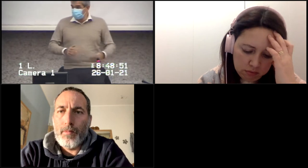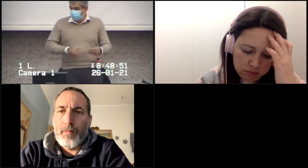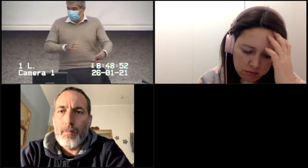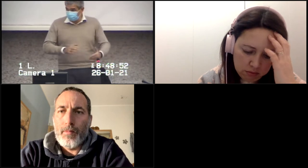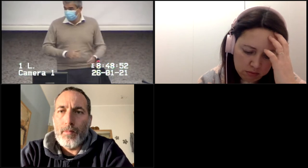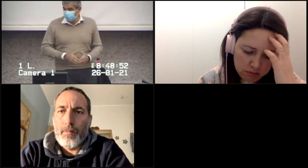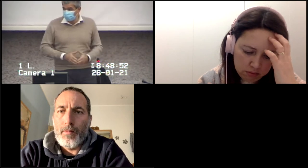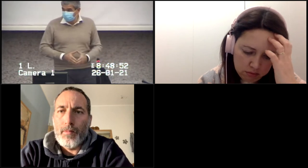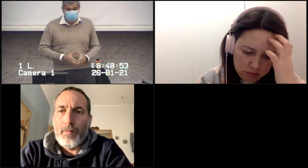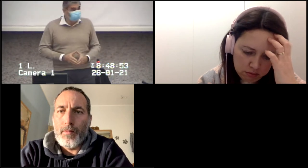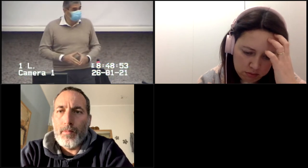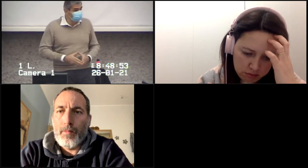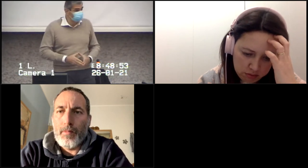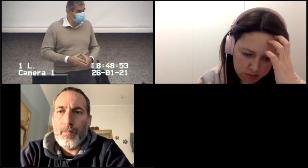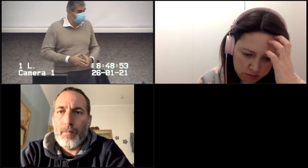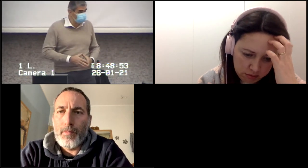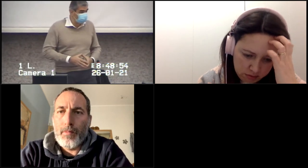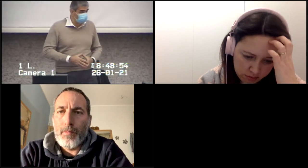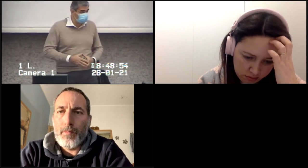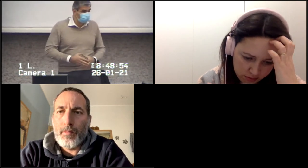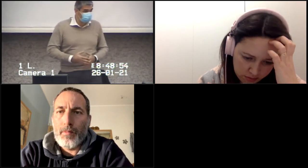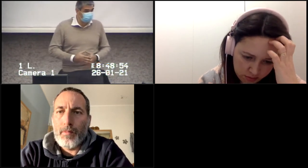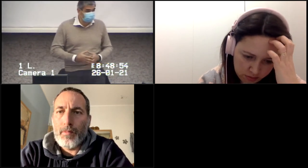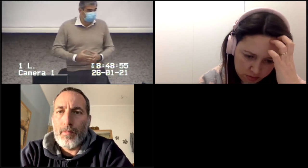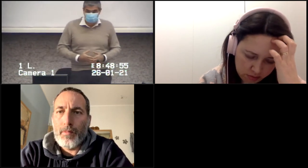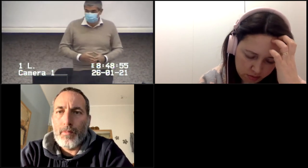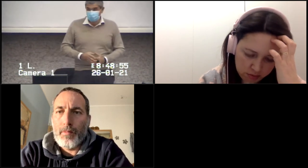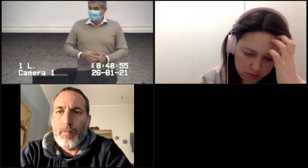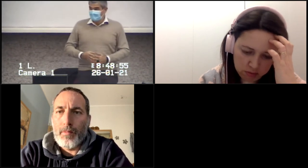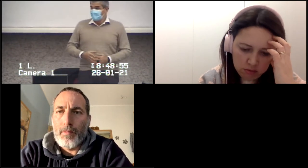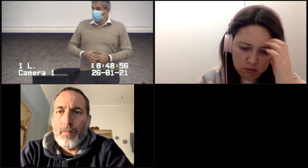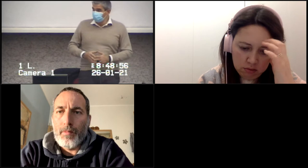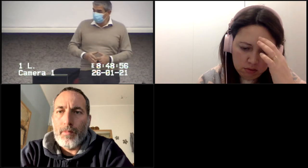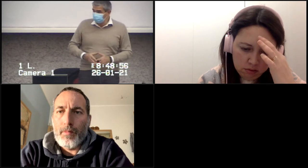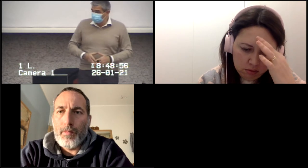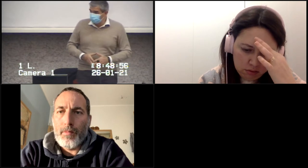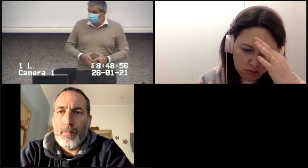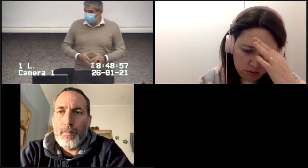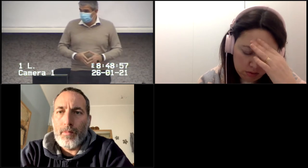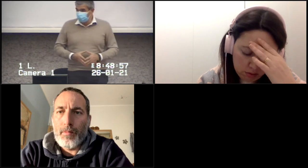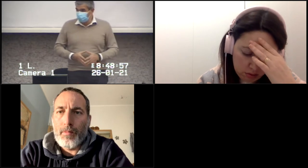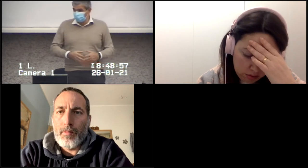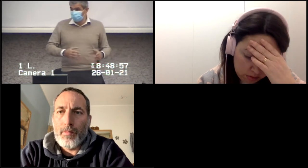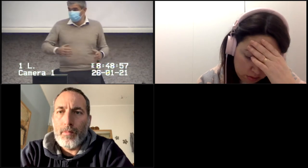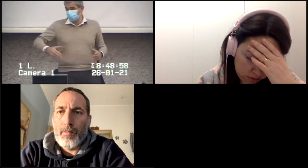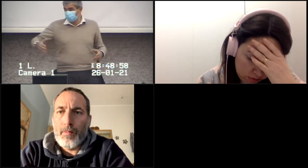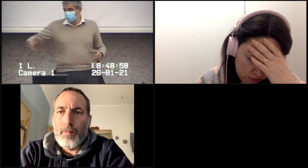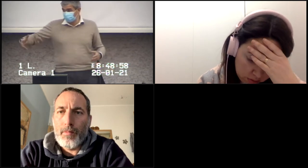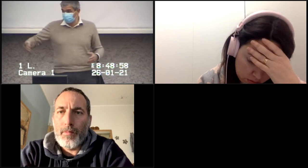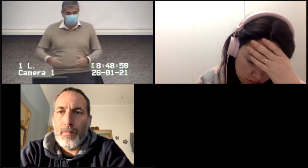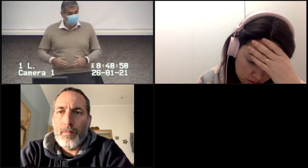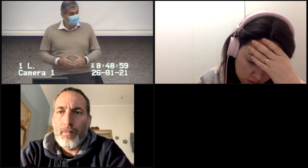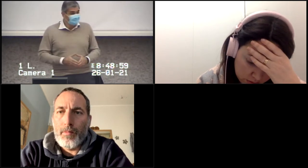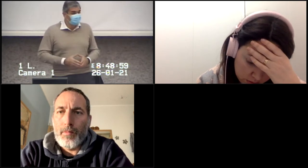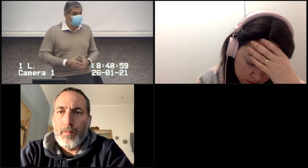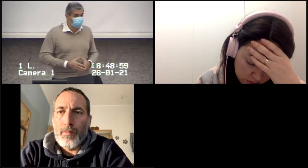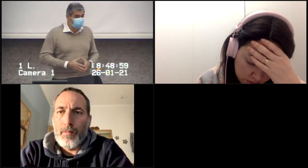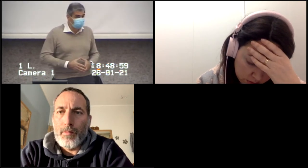mesi incardineremo formalmente la procedura e quindi verrete materialmente coinvolti come consiglieri nell'ultimo